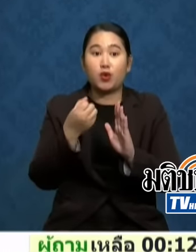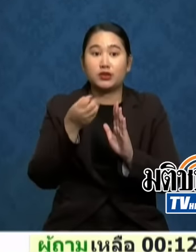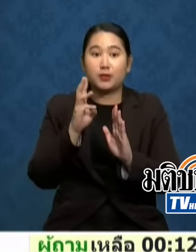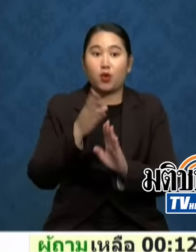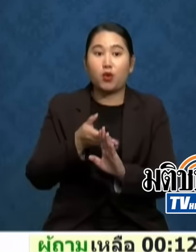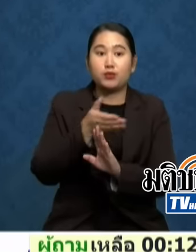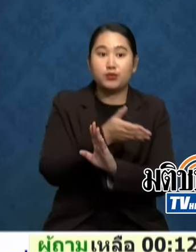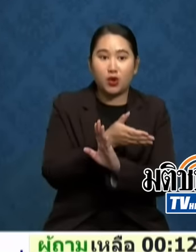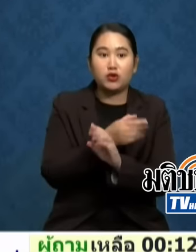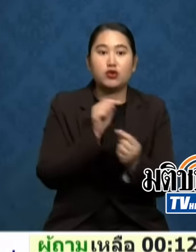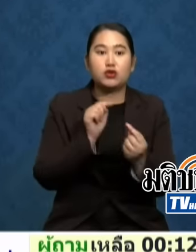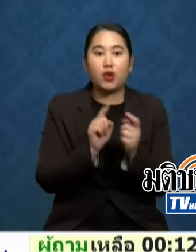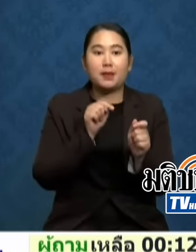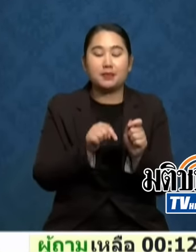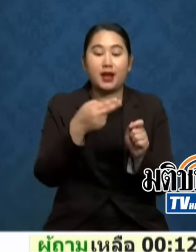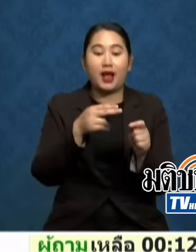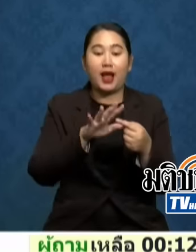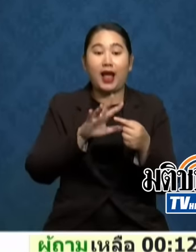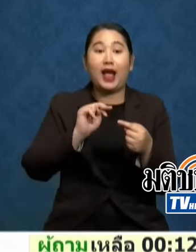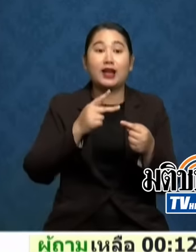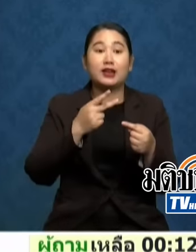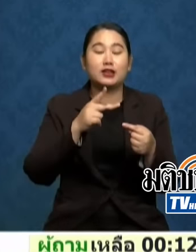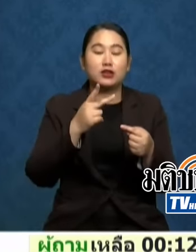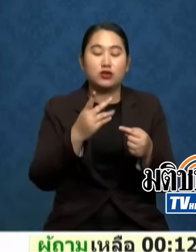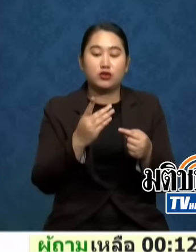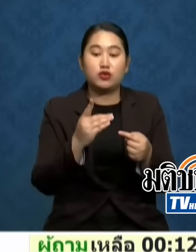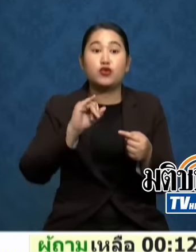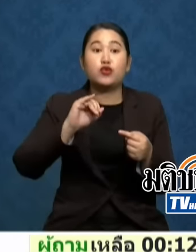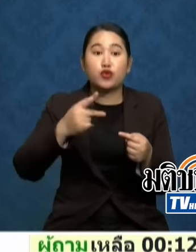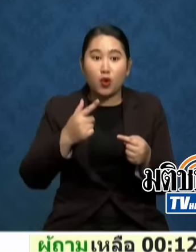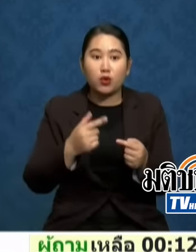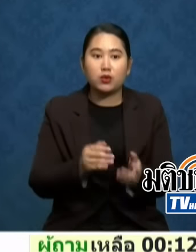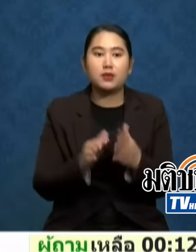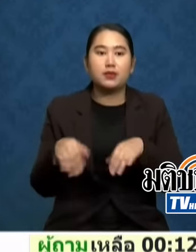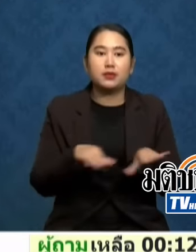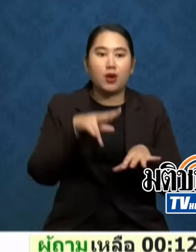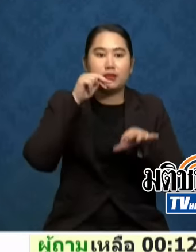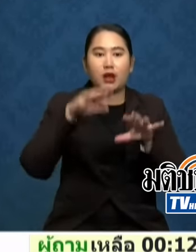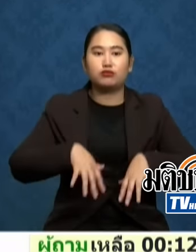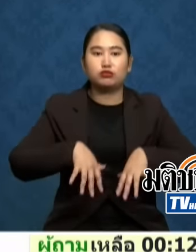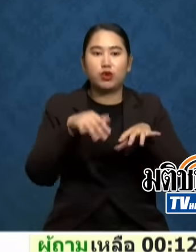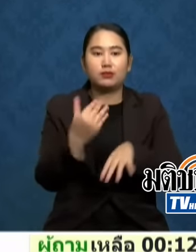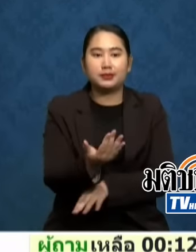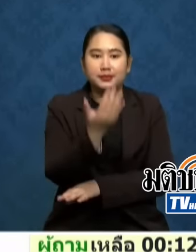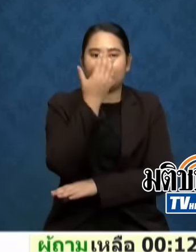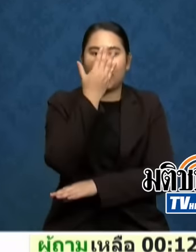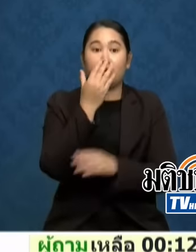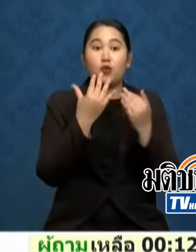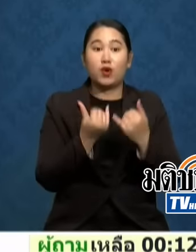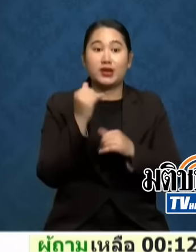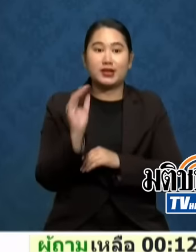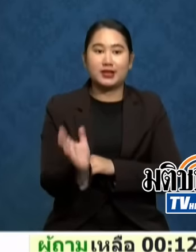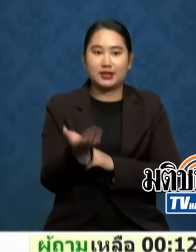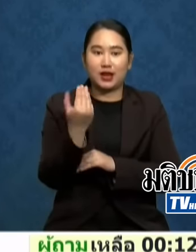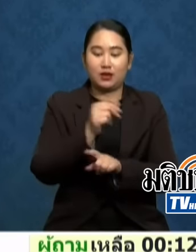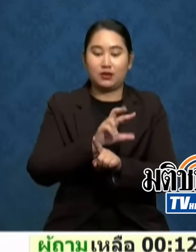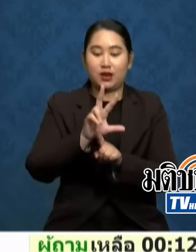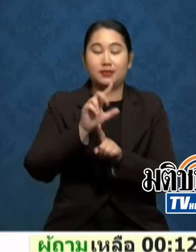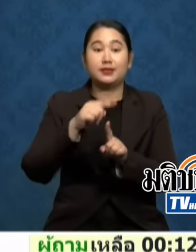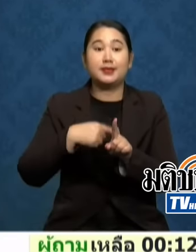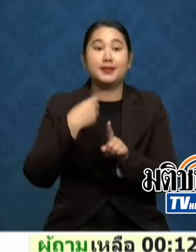ชาชนในพื้นที่หางดงและสันป่าตองได้เตรียมพร้อมเฝ้าระวังรับมือน้ำท่วมฉับพลันในช่วงเช้าของวันนี้ก็คือวันที่3ตุลาค